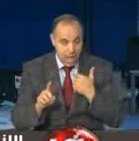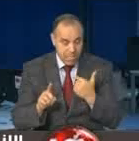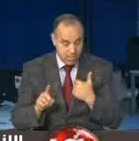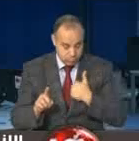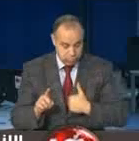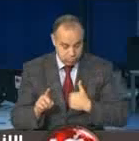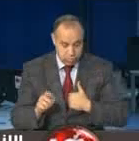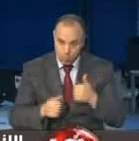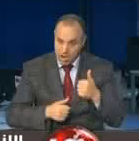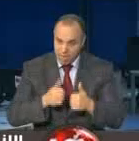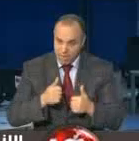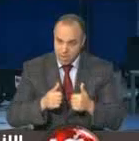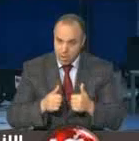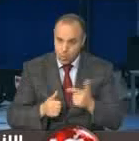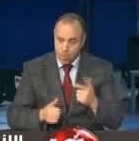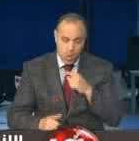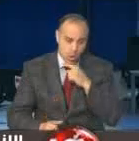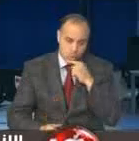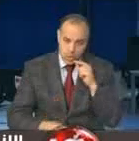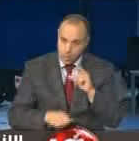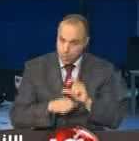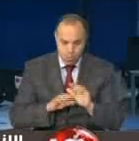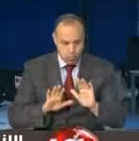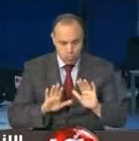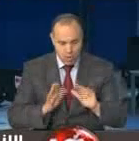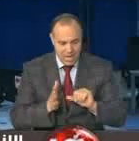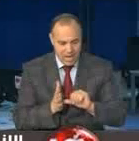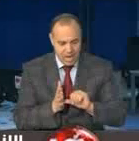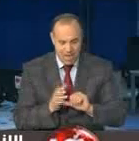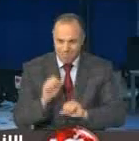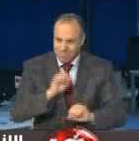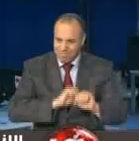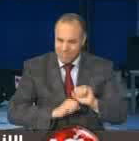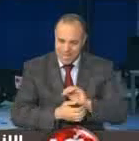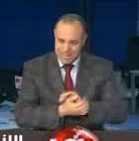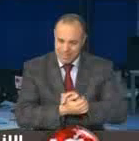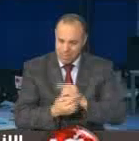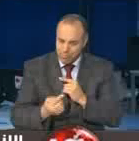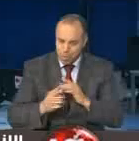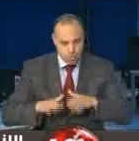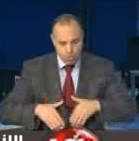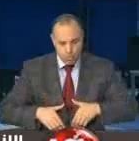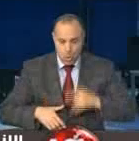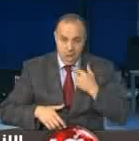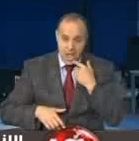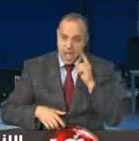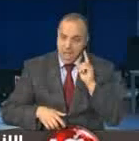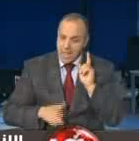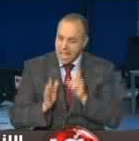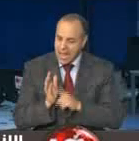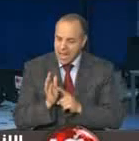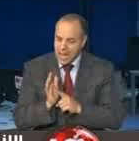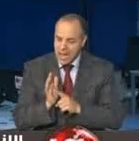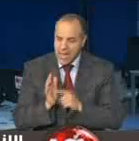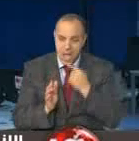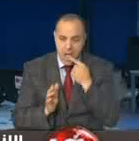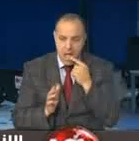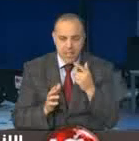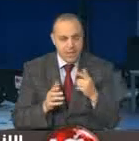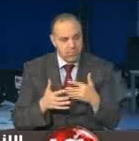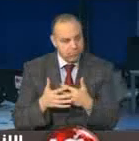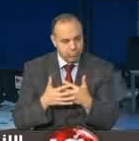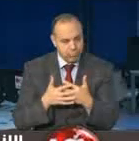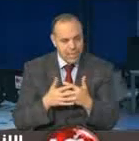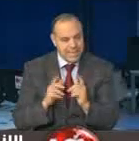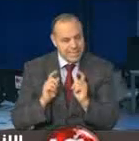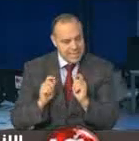نفسها منافسة لكل من روسيا وتركيا وإيران في تنظيم العملية التفاوضية، لأنه أكد تمسك بلاده